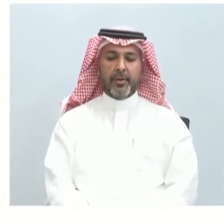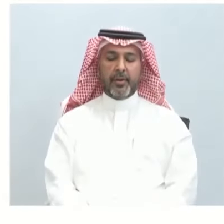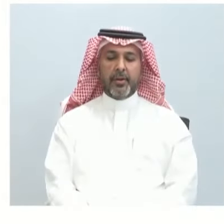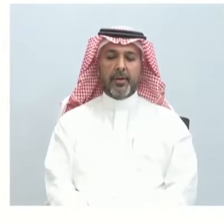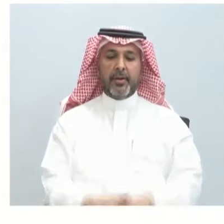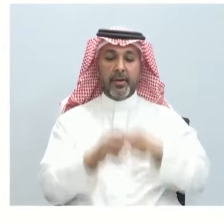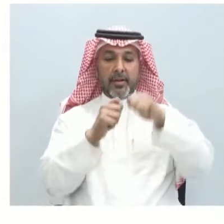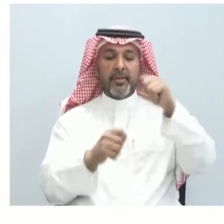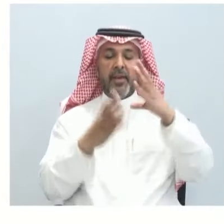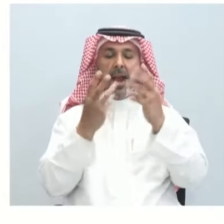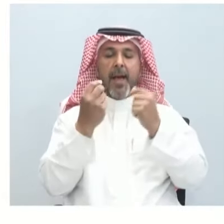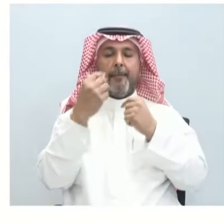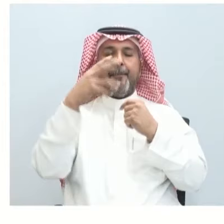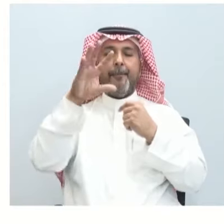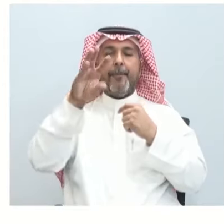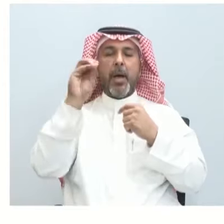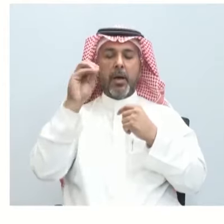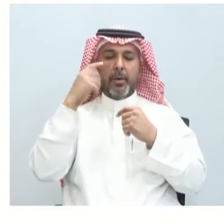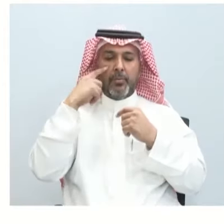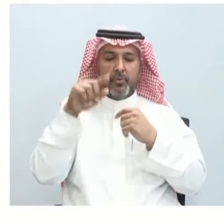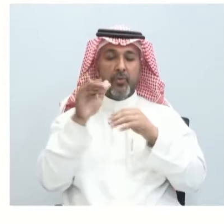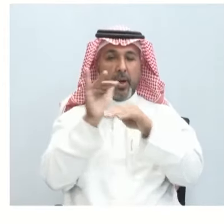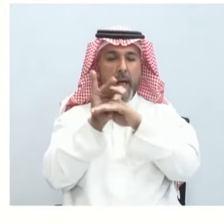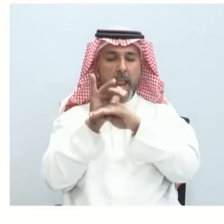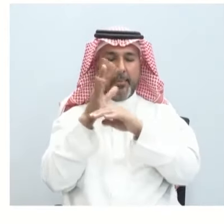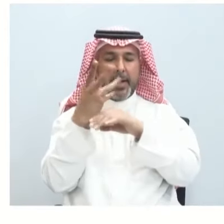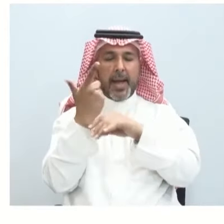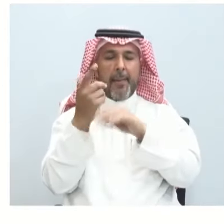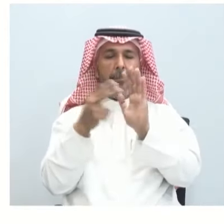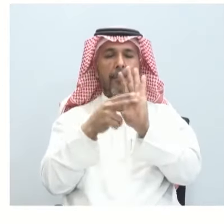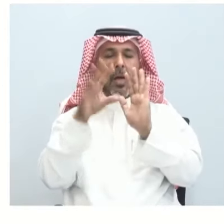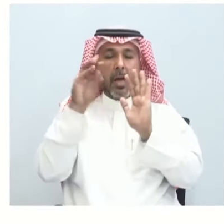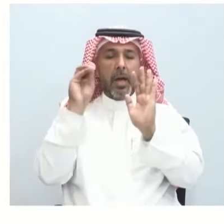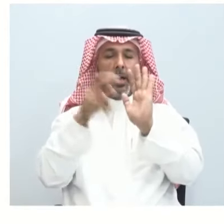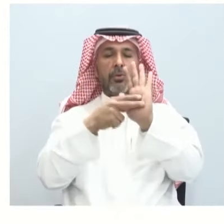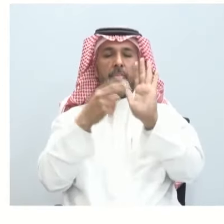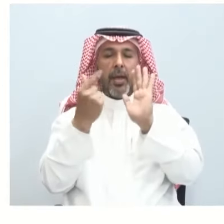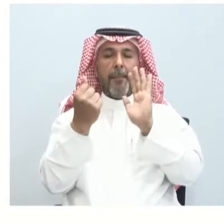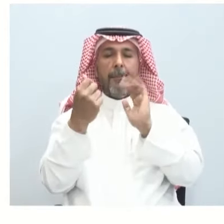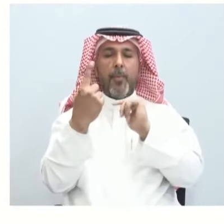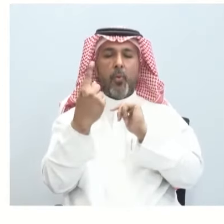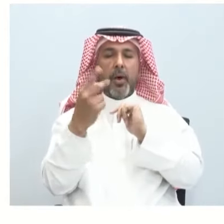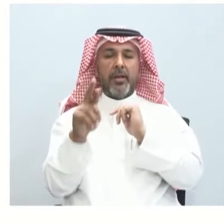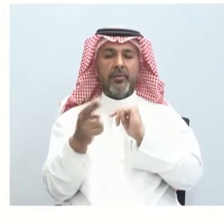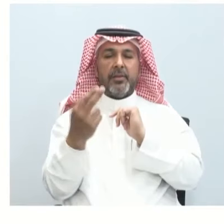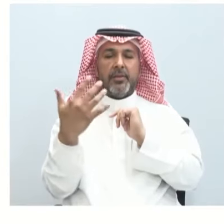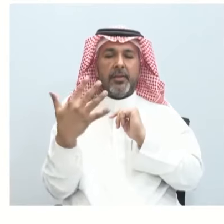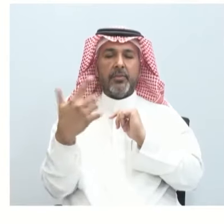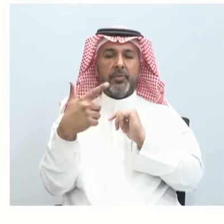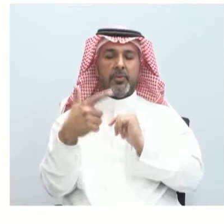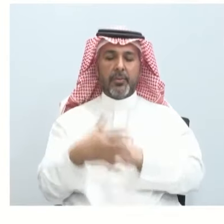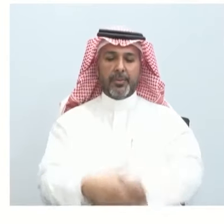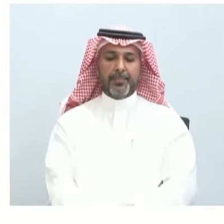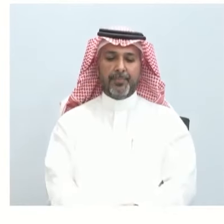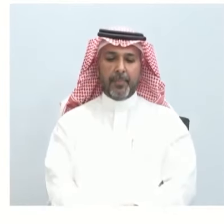كرقم في السؤال اخبارنا بان الارتفاع 175 من 100 هذا الارتفاع القاعده الاولى